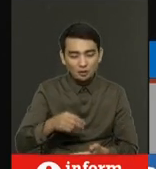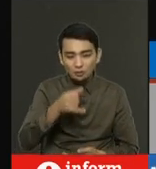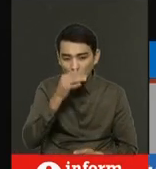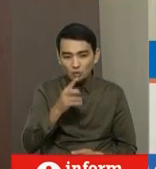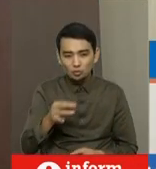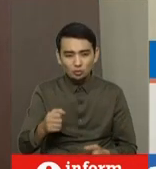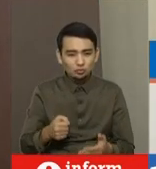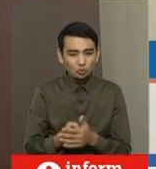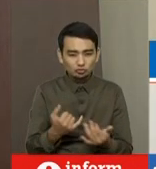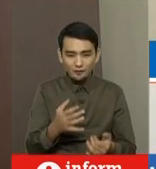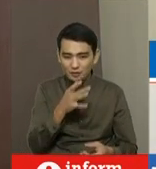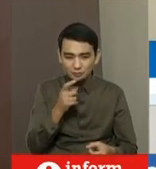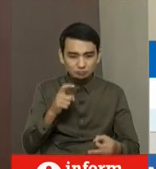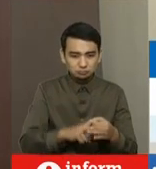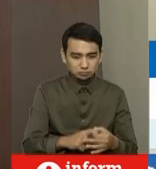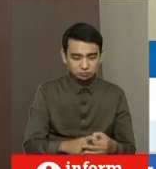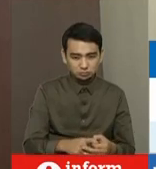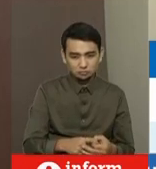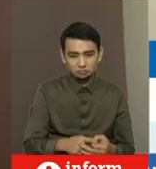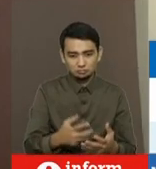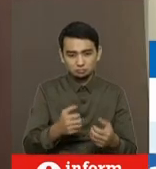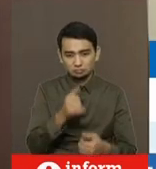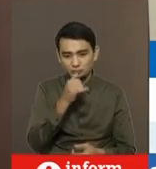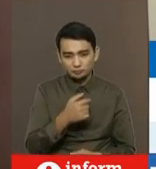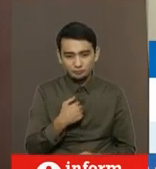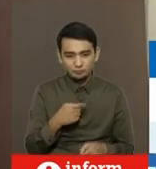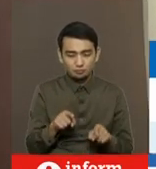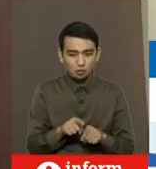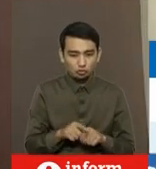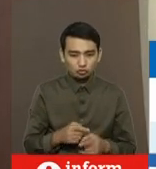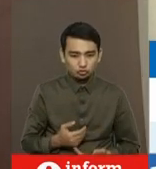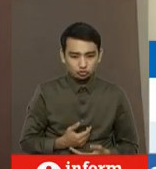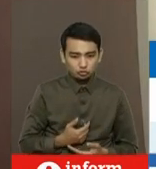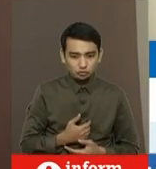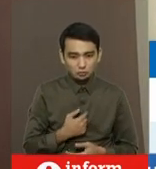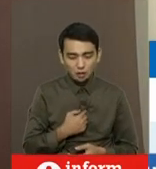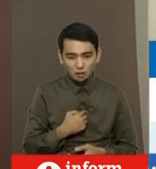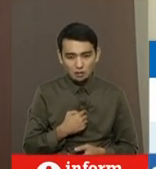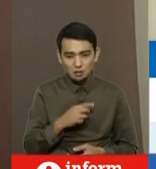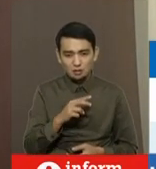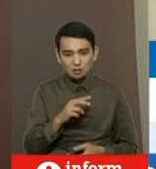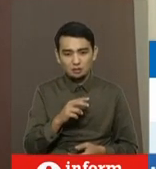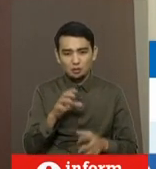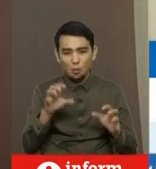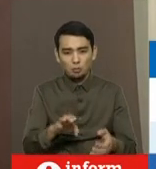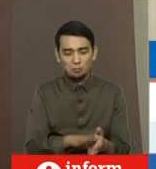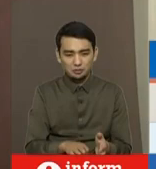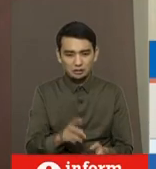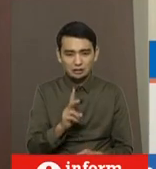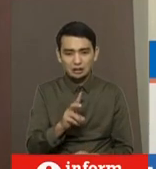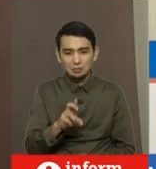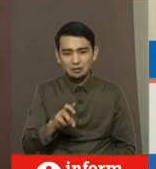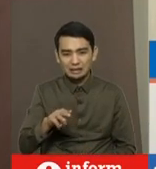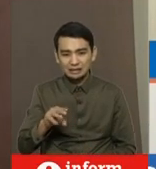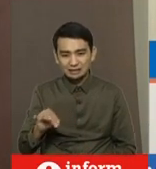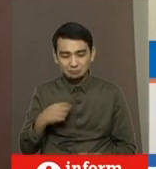прописку. Получается, мы живем здесь нелегально. Никуда мы прыгнуть не можем. Куда обращаться? К БТИ нам